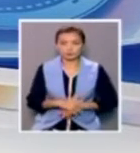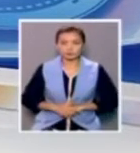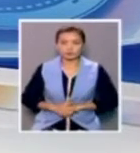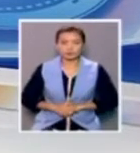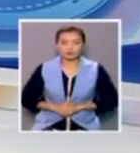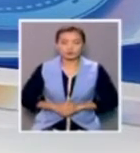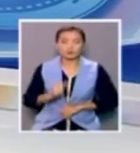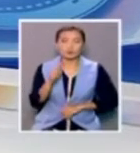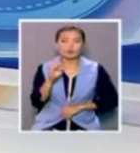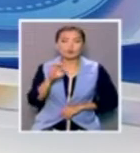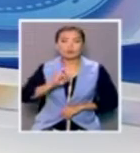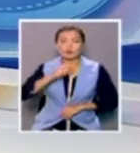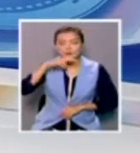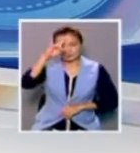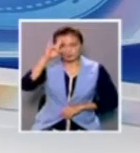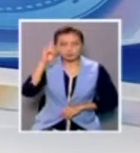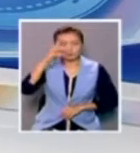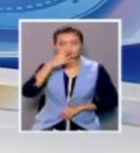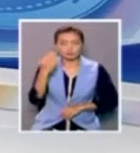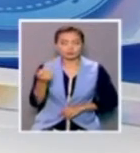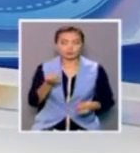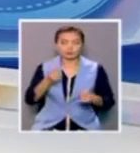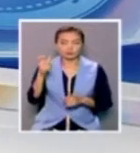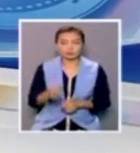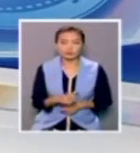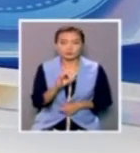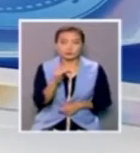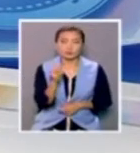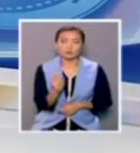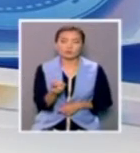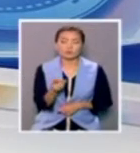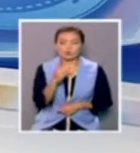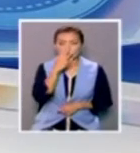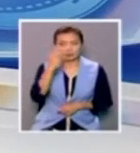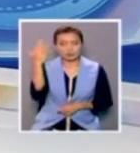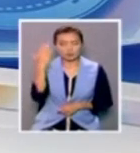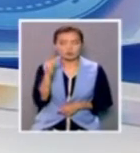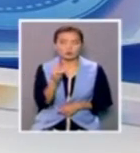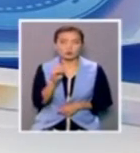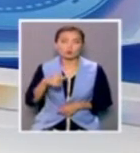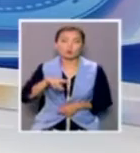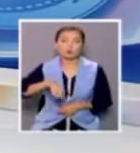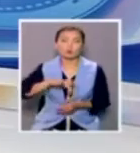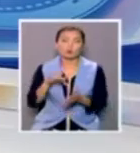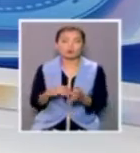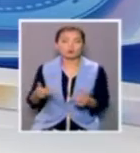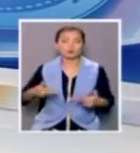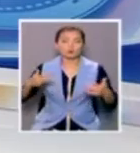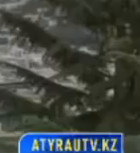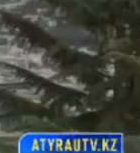талқыланды. Европа қазақ дәрігерлері қауымдастығының жетекшісі Серік Тұрсын Швейцарияның Берн қаласынан тікелей байланысқа